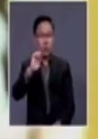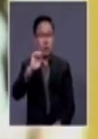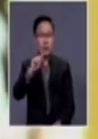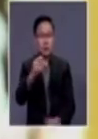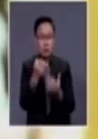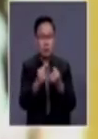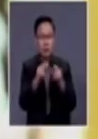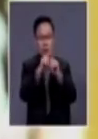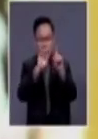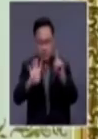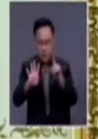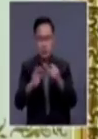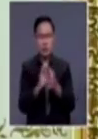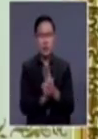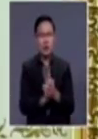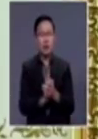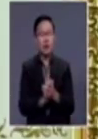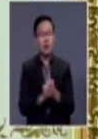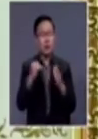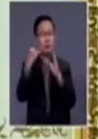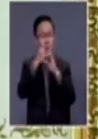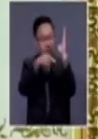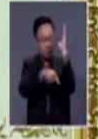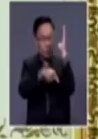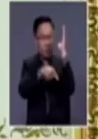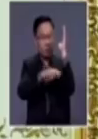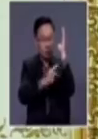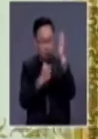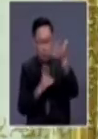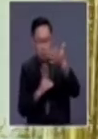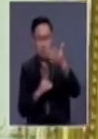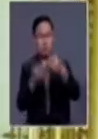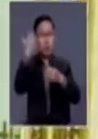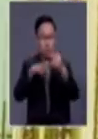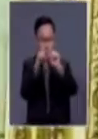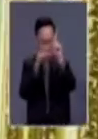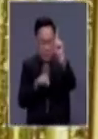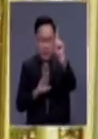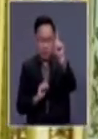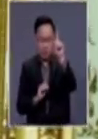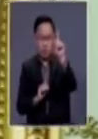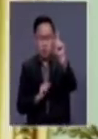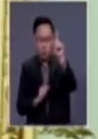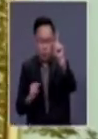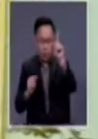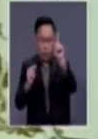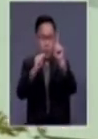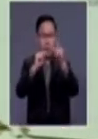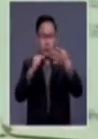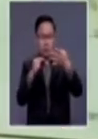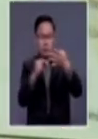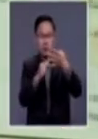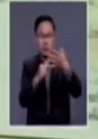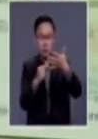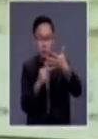ที่4ของจังหวัดแล้วค่ะตอนนี้ค่ะใช่ค่ะ ประมาณสัก50 ที่50ค่ะ ขึ้นมาแบบ ขึ้นมาค่ะใช่ค่ะก็คือว่าน อกจ